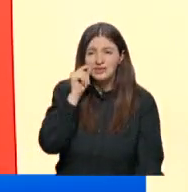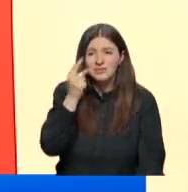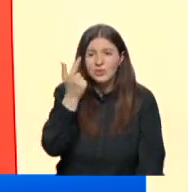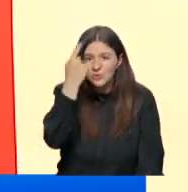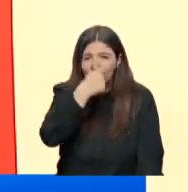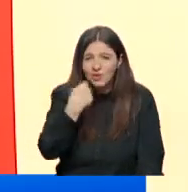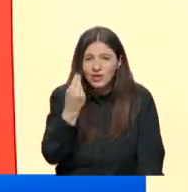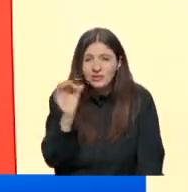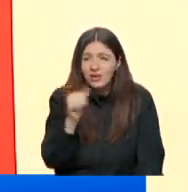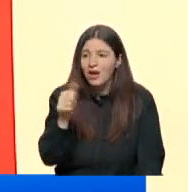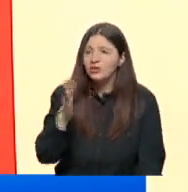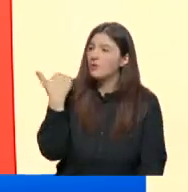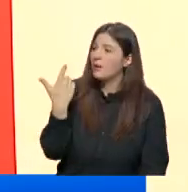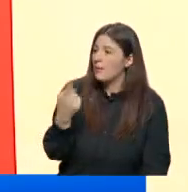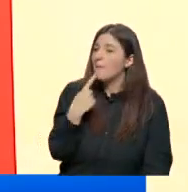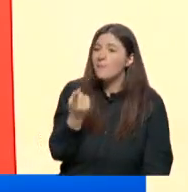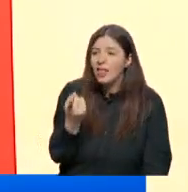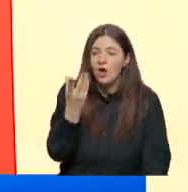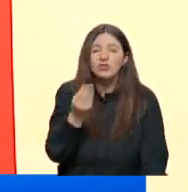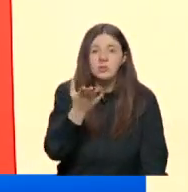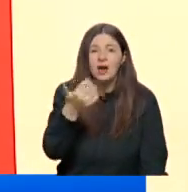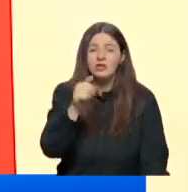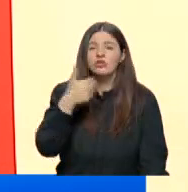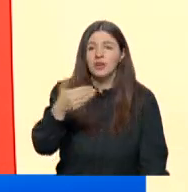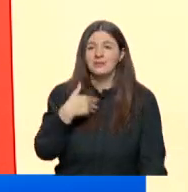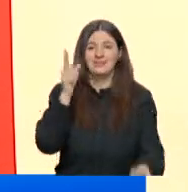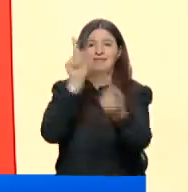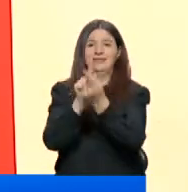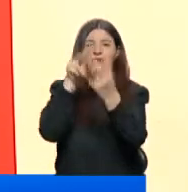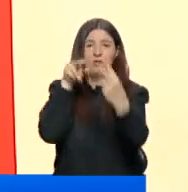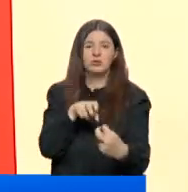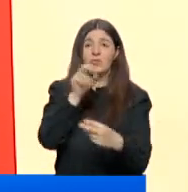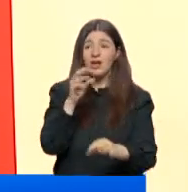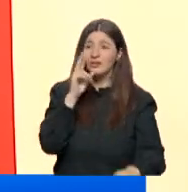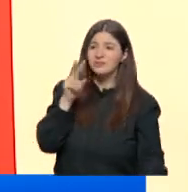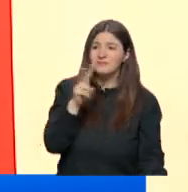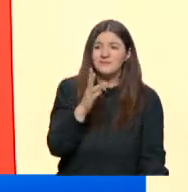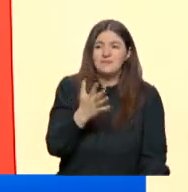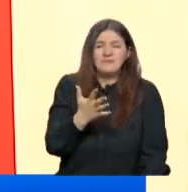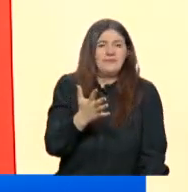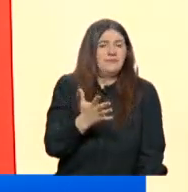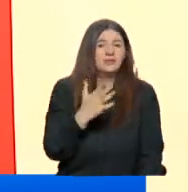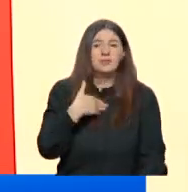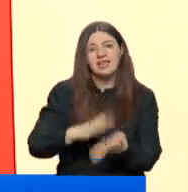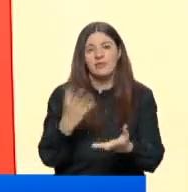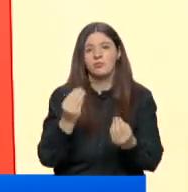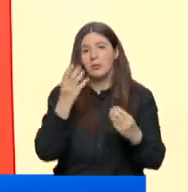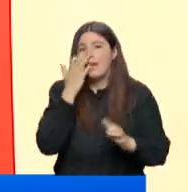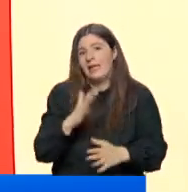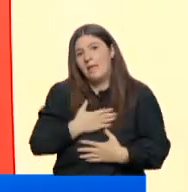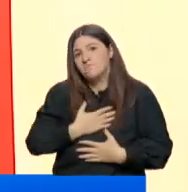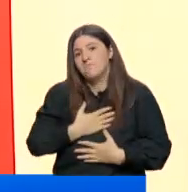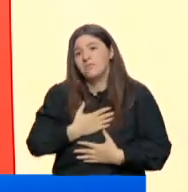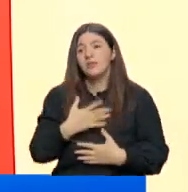100 olur değil mi? 6 ay önce bunu ben size söylesem, 6 ay sonra karşınıza çıkıp şu tabloyu gördüğümde en azından istifa etmiş olmasını